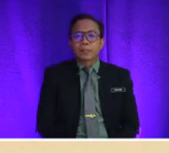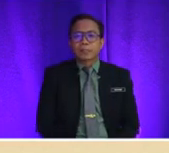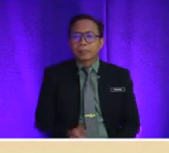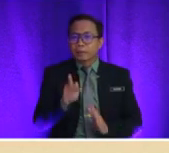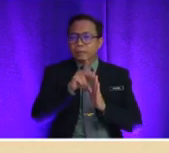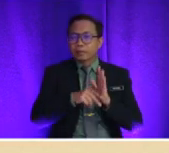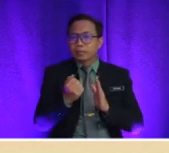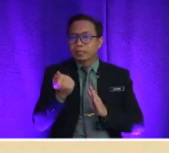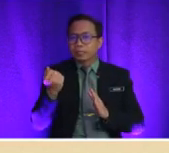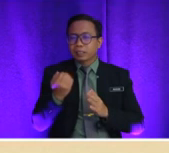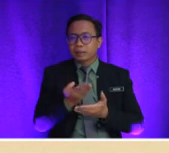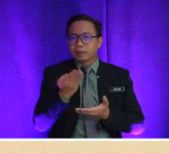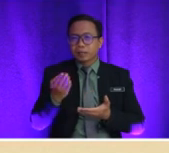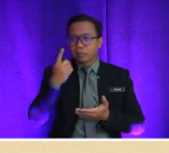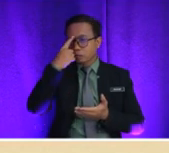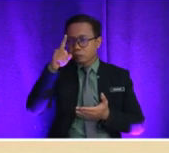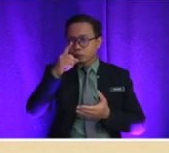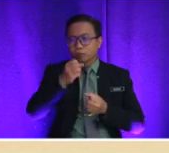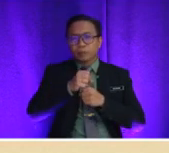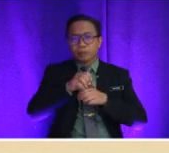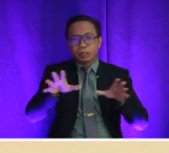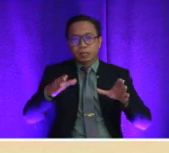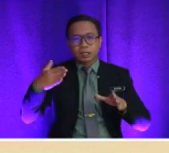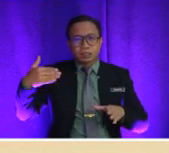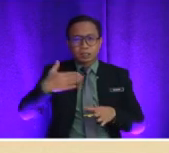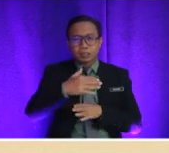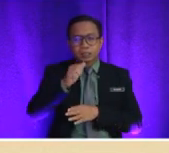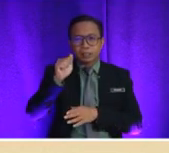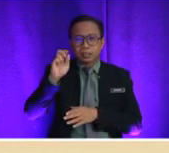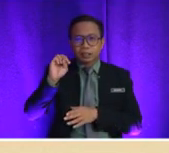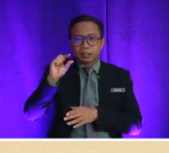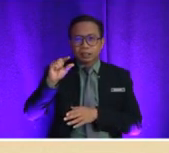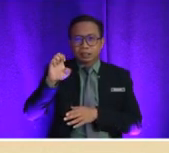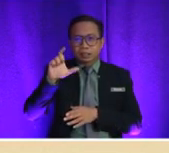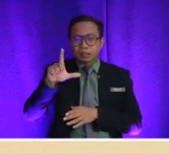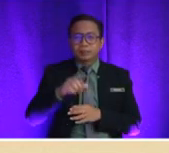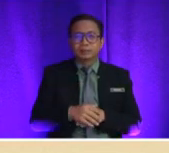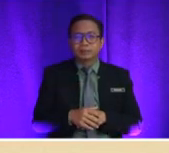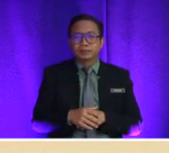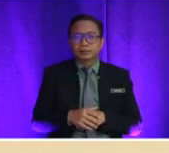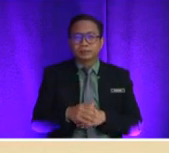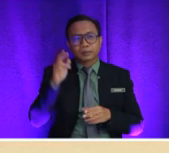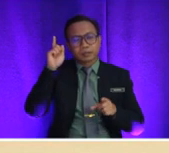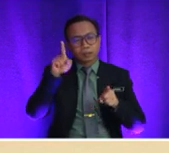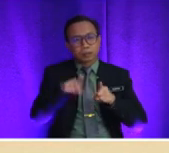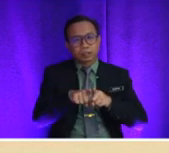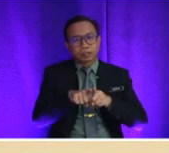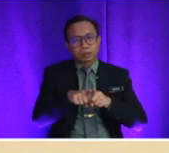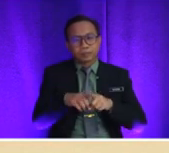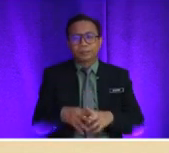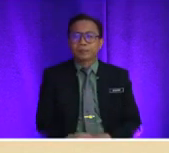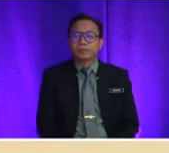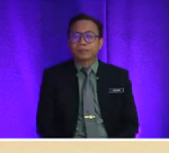pahatan dan bahan untuk membiarkan ikan Angela Baik saya tentukan dulu